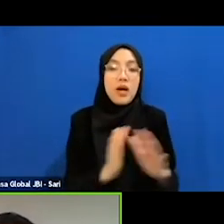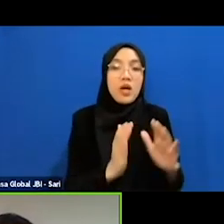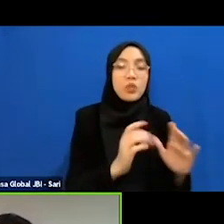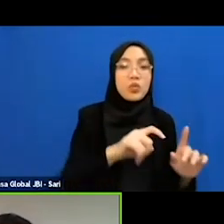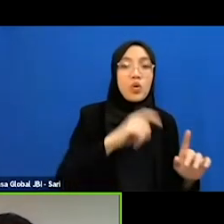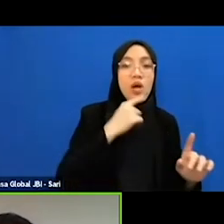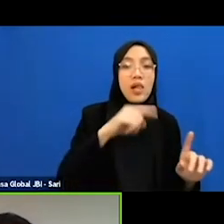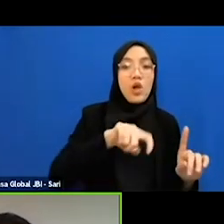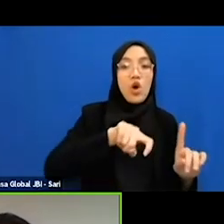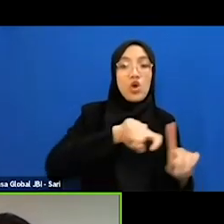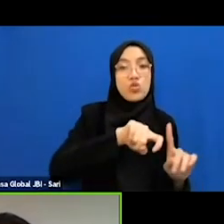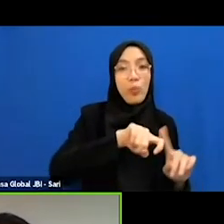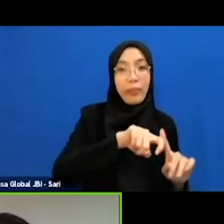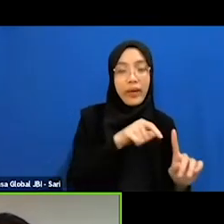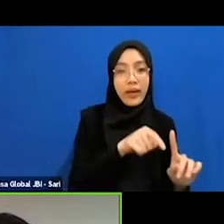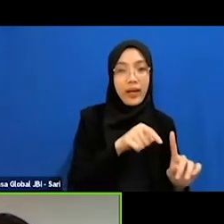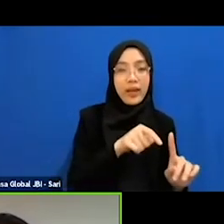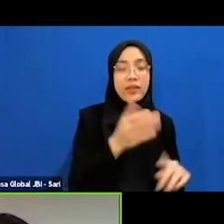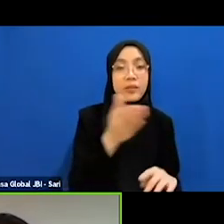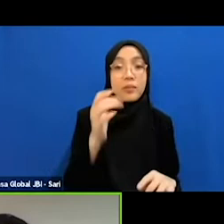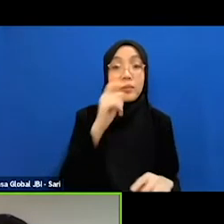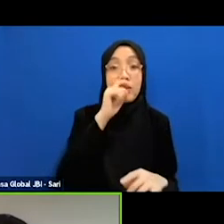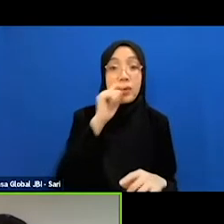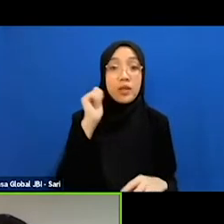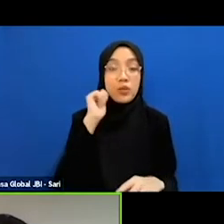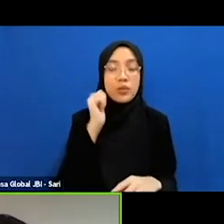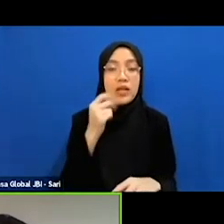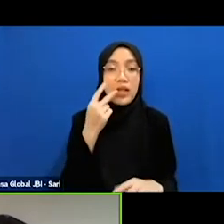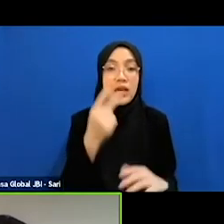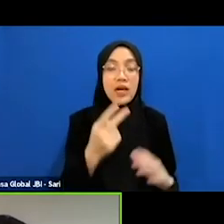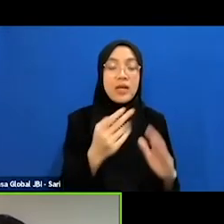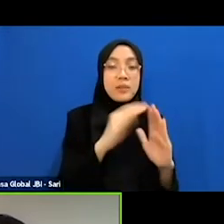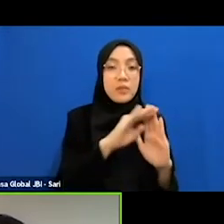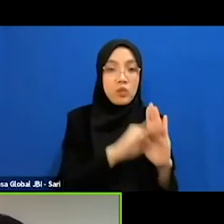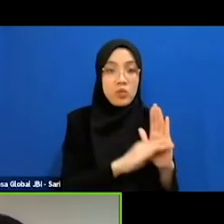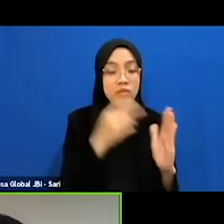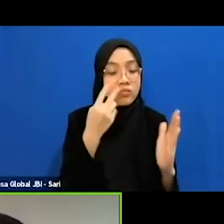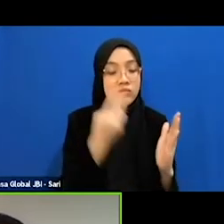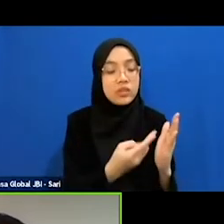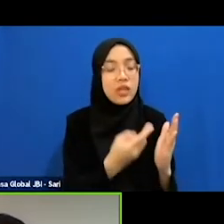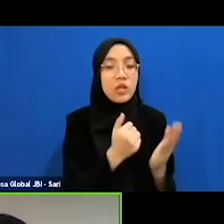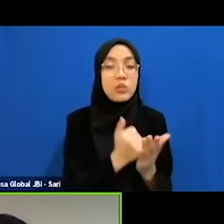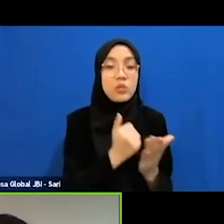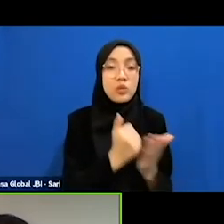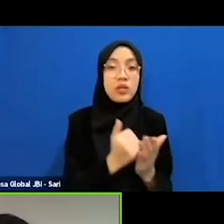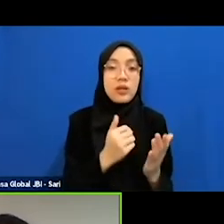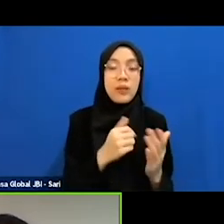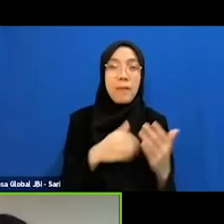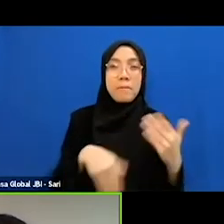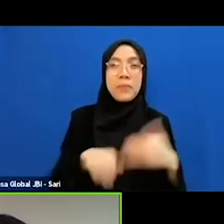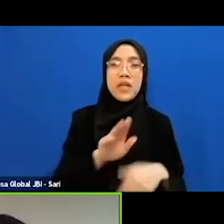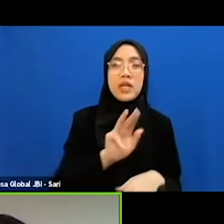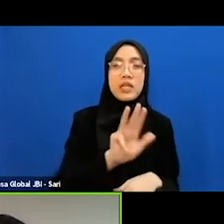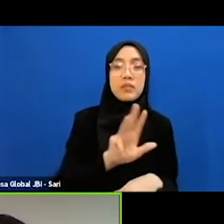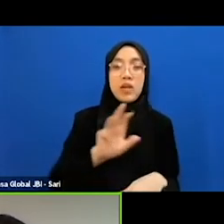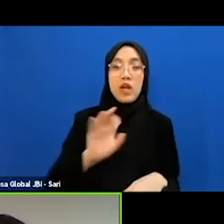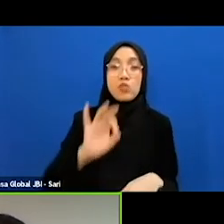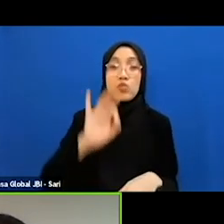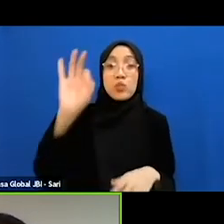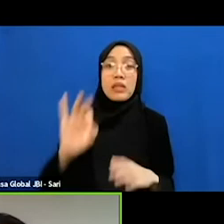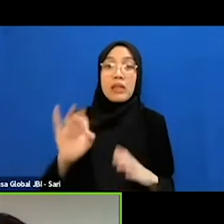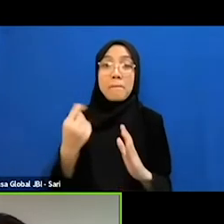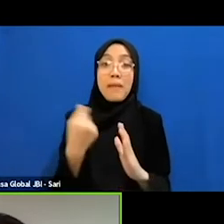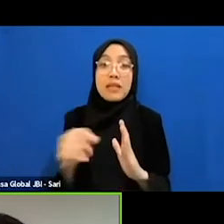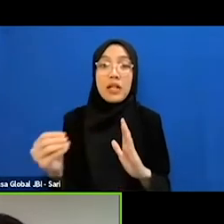konsumen ibu dan bapak bisa melihat bahwa lebih dari 90% pasal-pasalnya